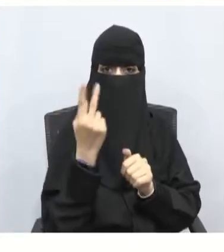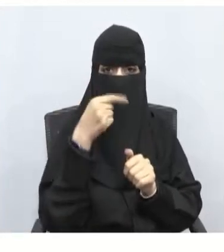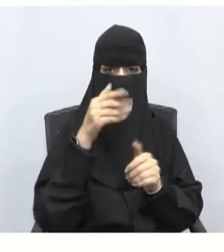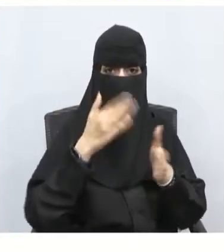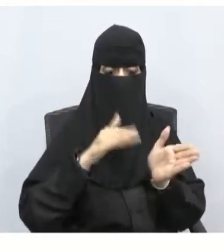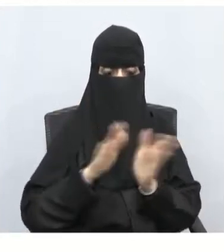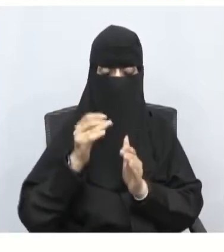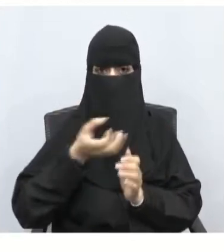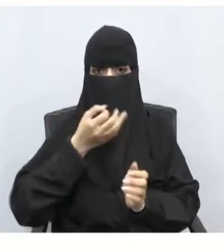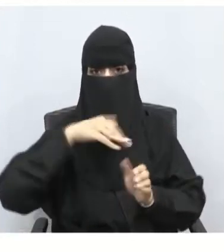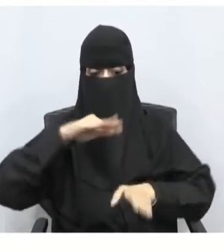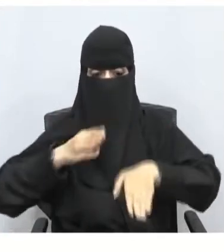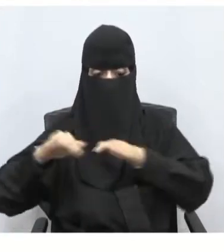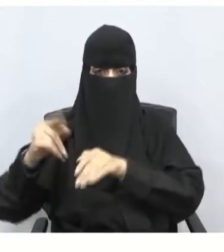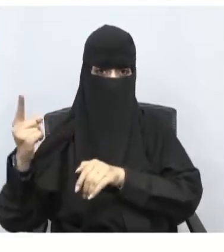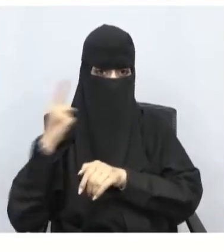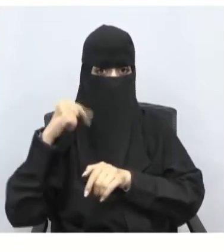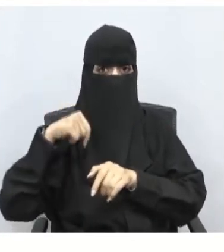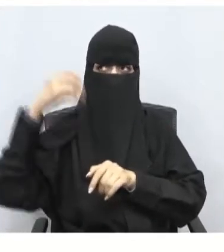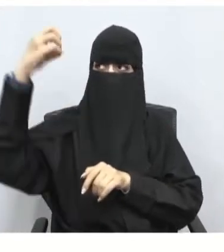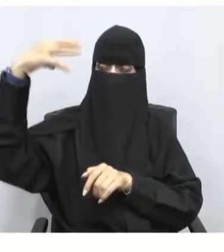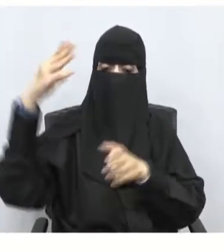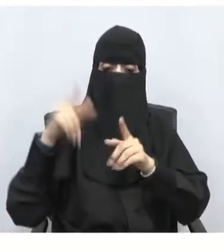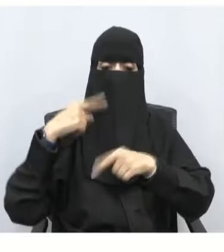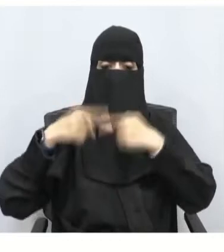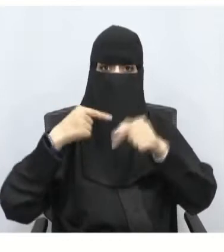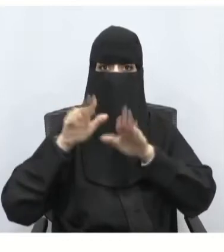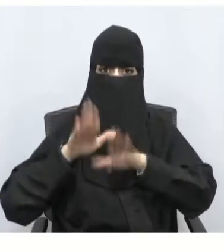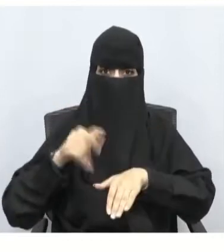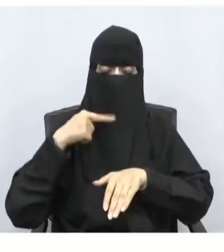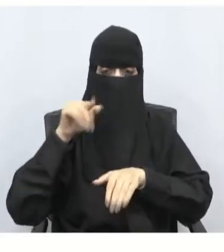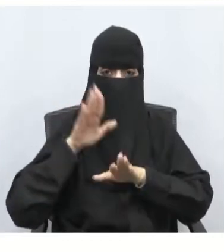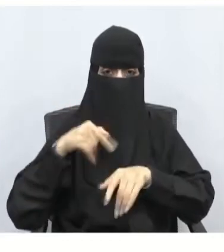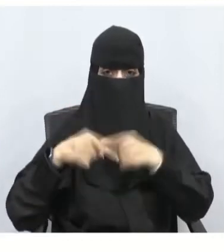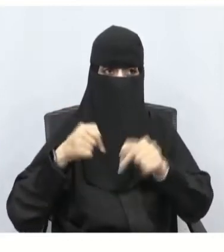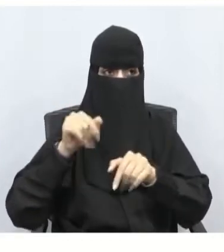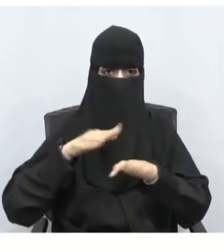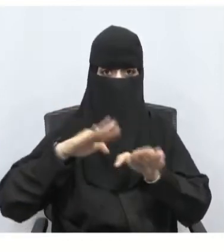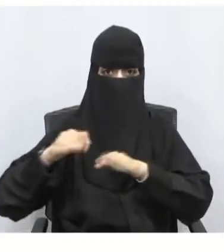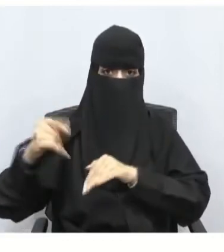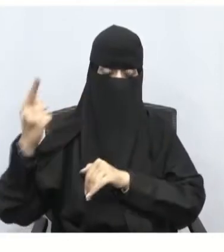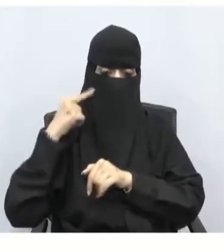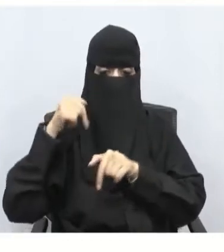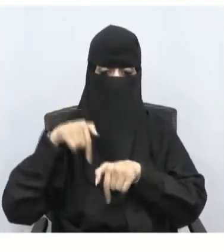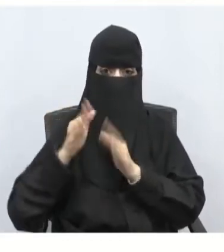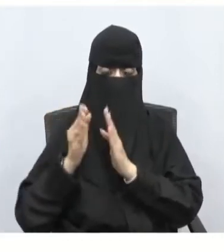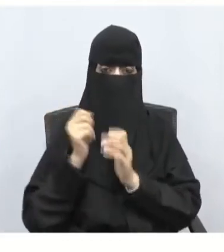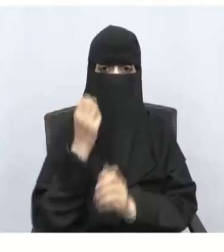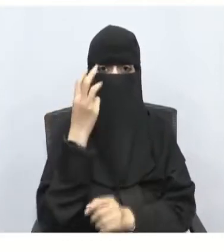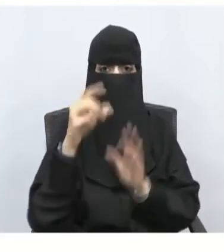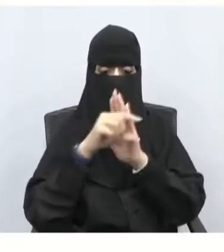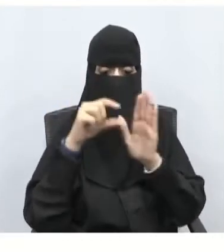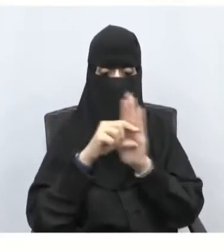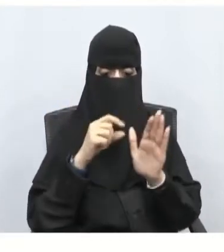الثاني عشر فهو يتكلم عن موجات الصوت والضوء، ولا زلنا في موجات الصوت. في هذا الفصل لدينا ثلاثة